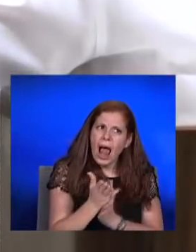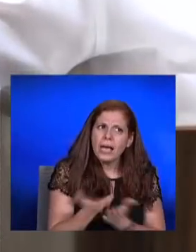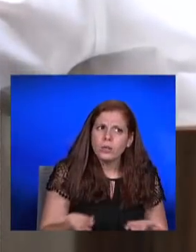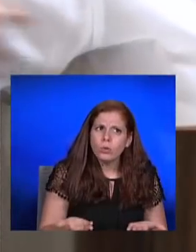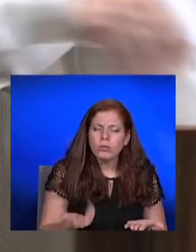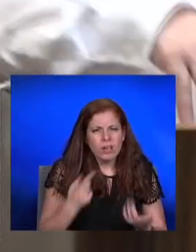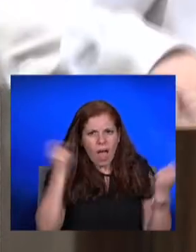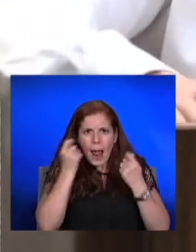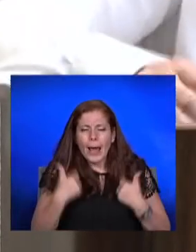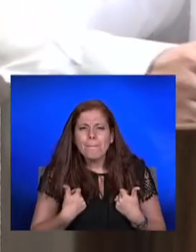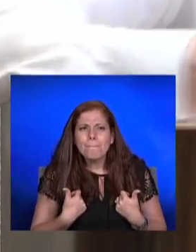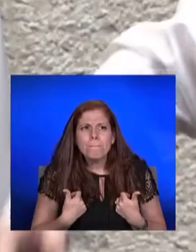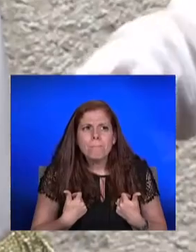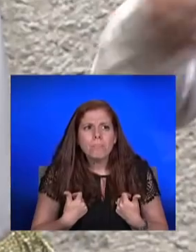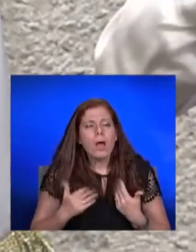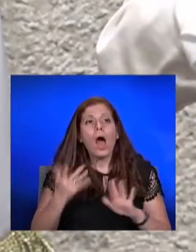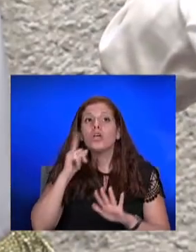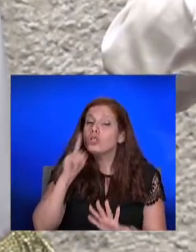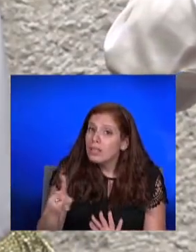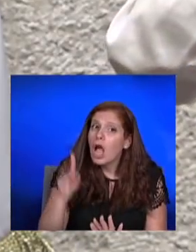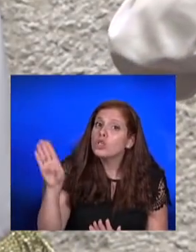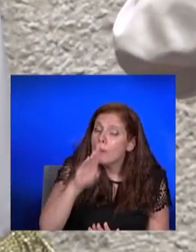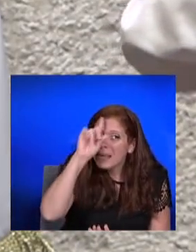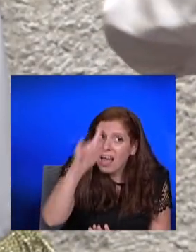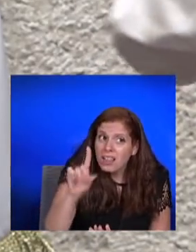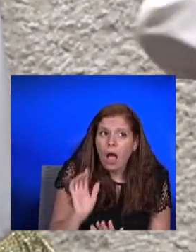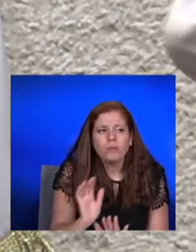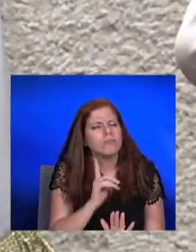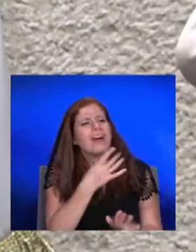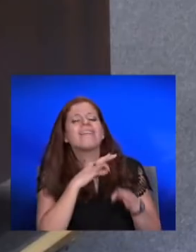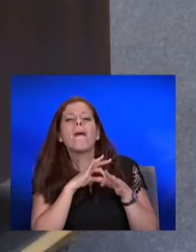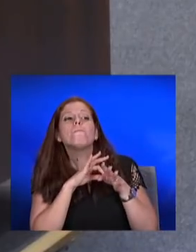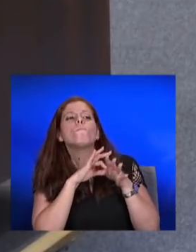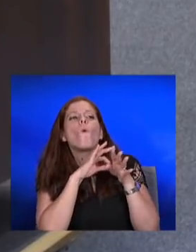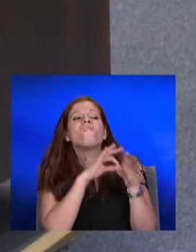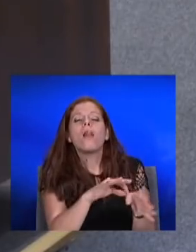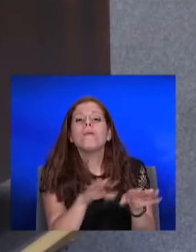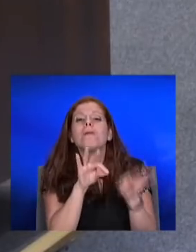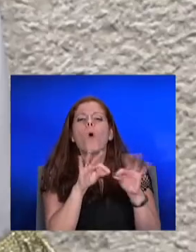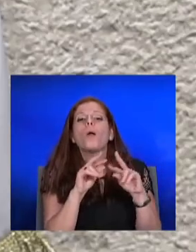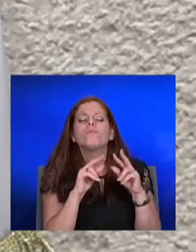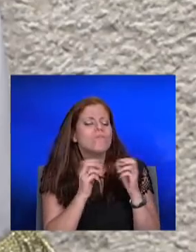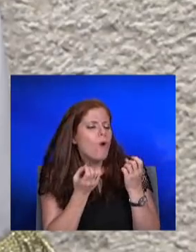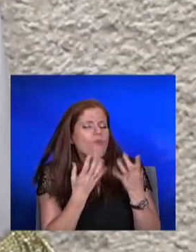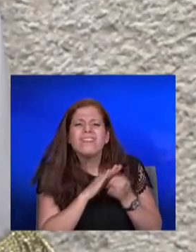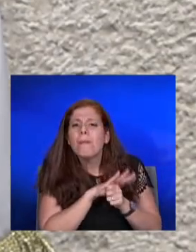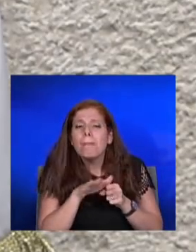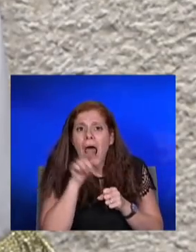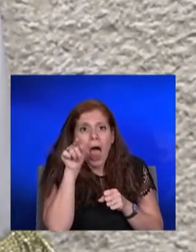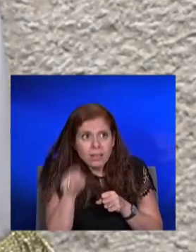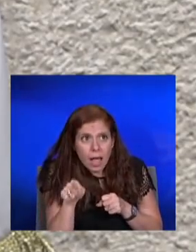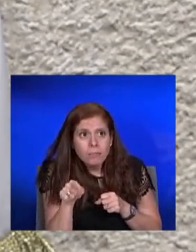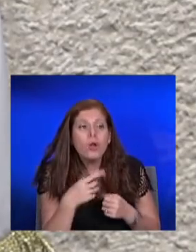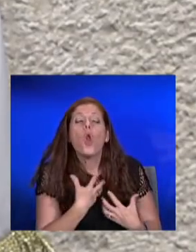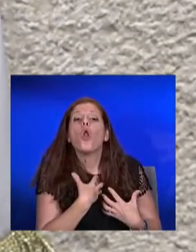תדע שביבי ידע את זה כבר בבוקר. אתם מובילים לבחירות באופן מלא. אתם הולכים, לוקחים אותנו לשם, תרצו או לא תרצו,